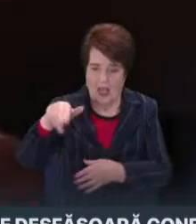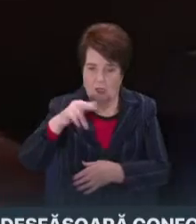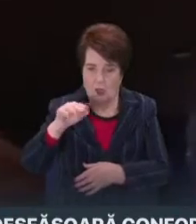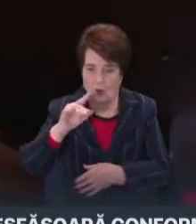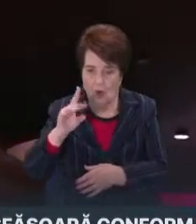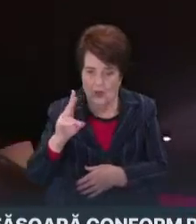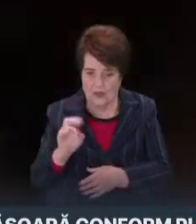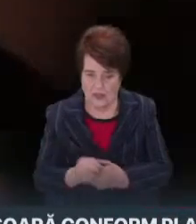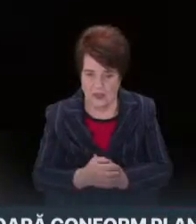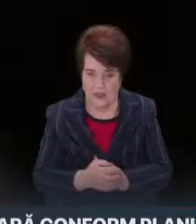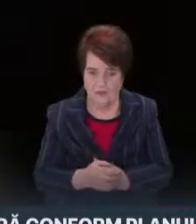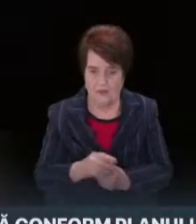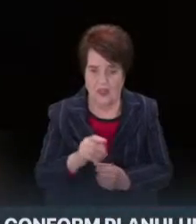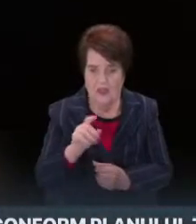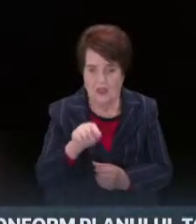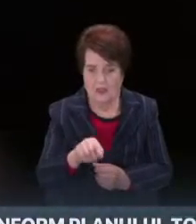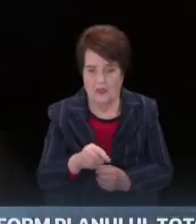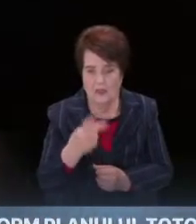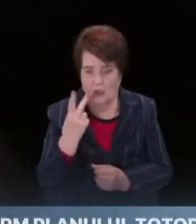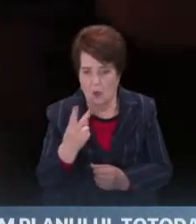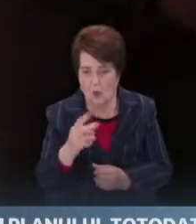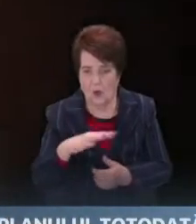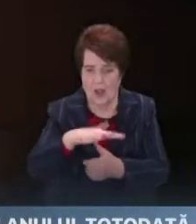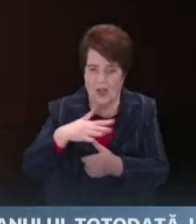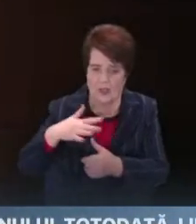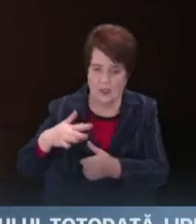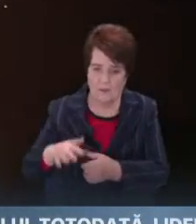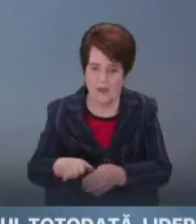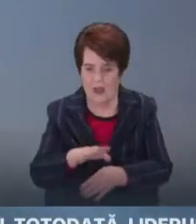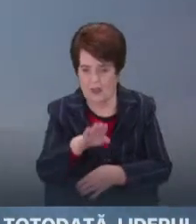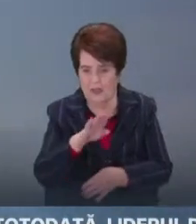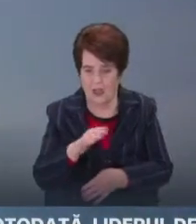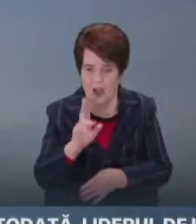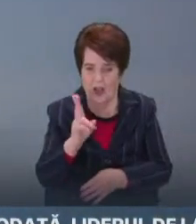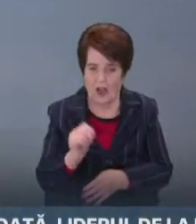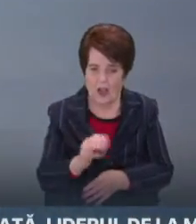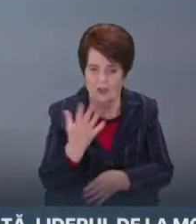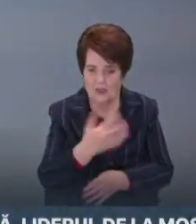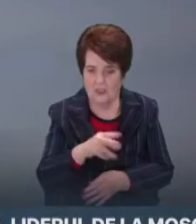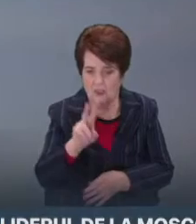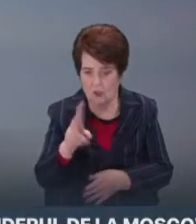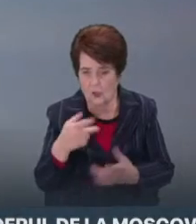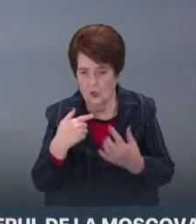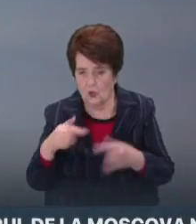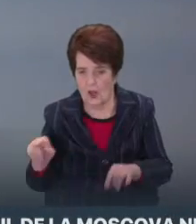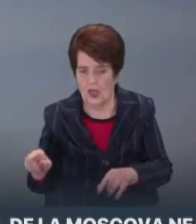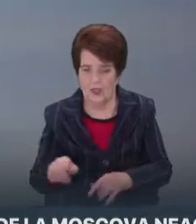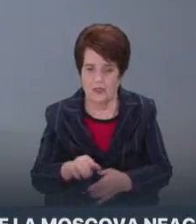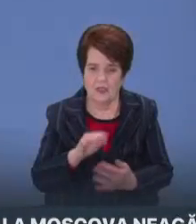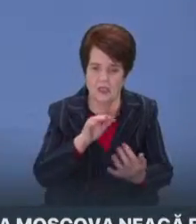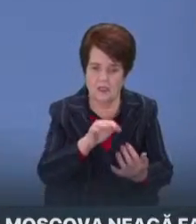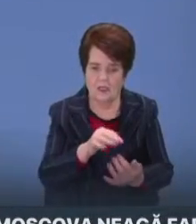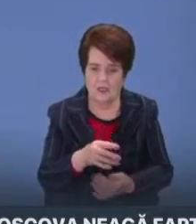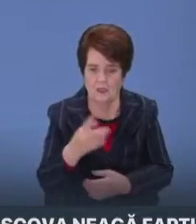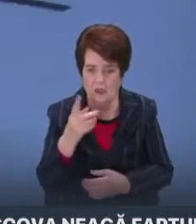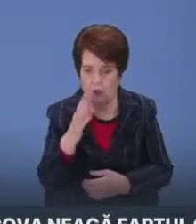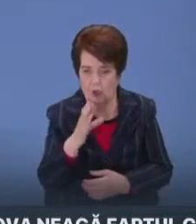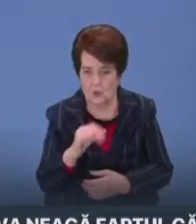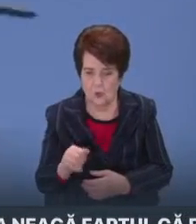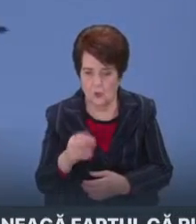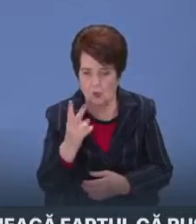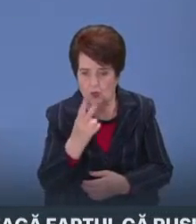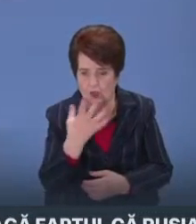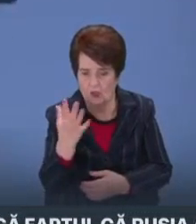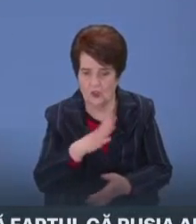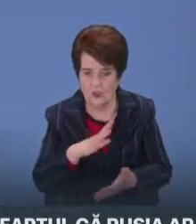ghidată KH-59, două elicoptere de atac K-52 și o altă aeronavă de atac Su-25 au fost nimicite.